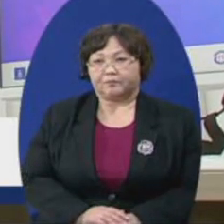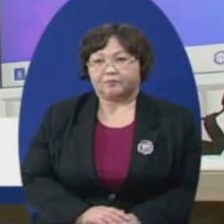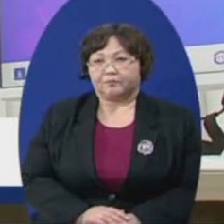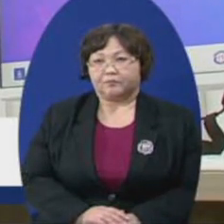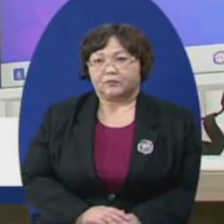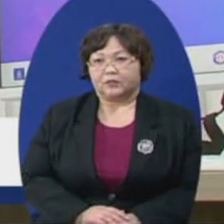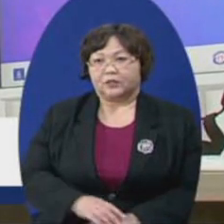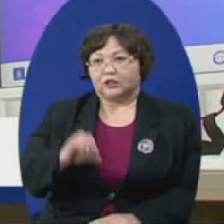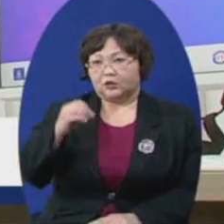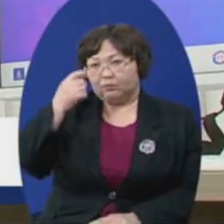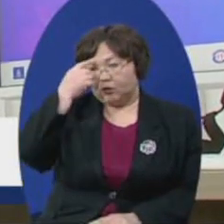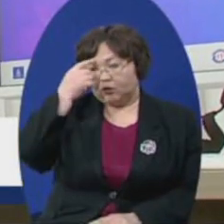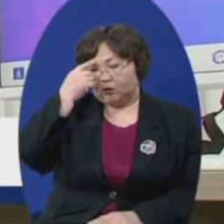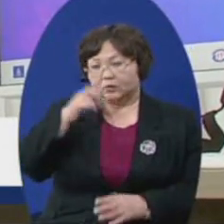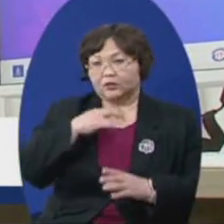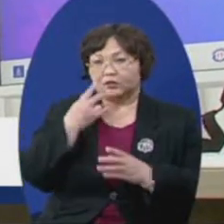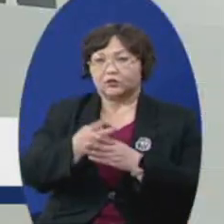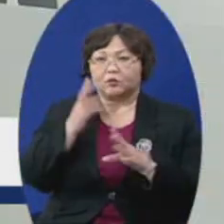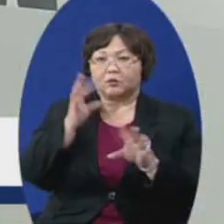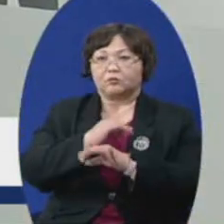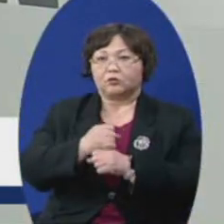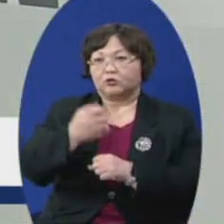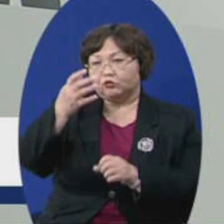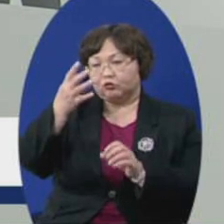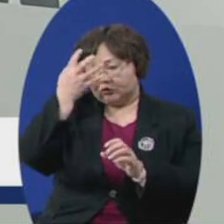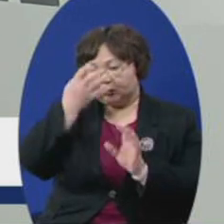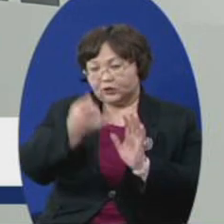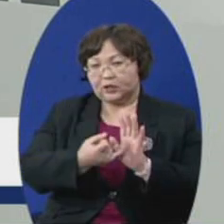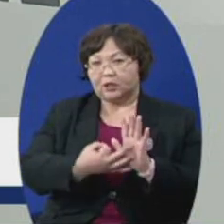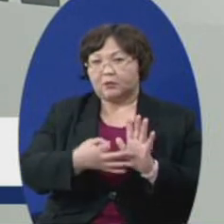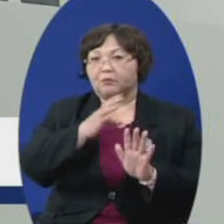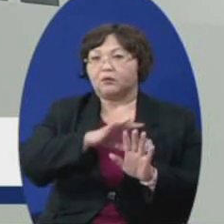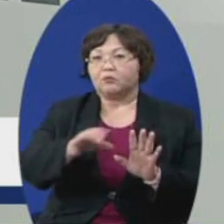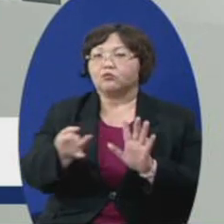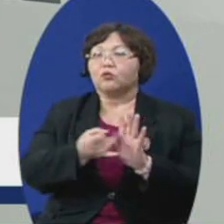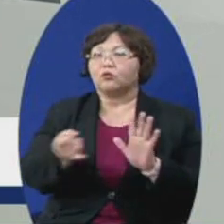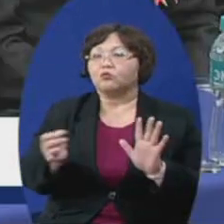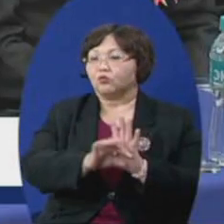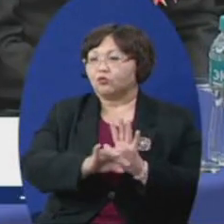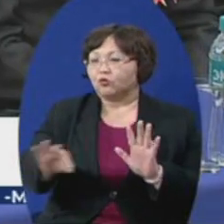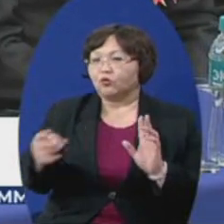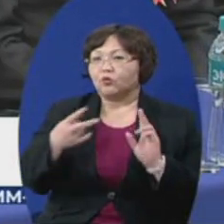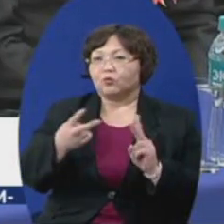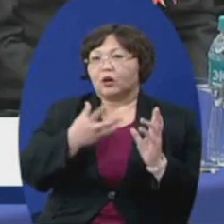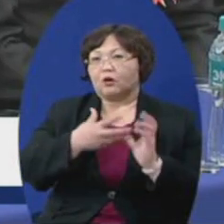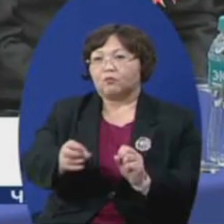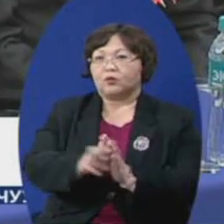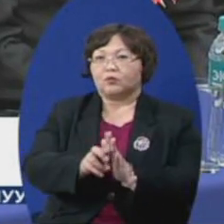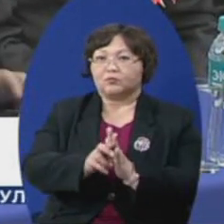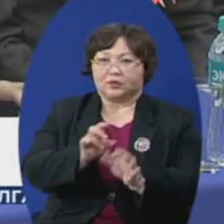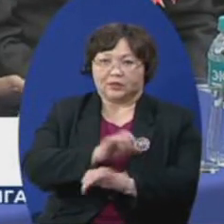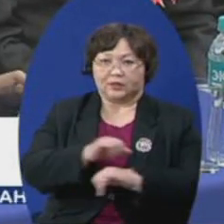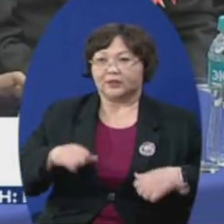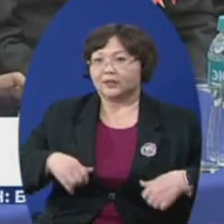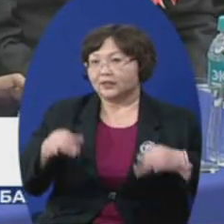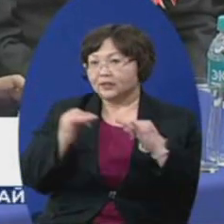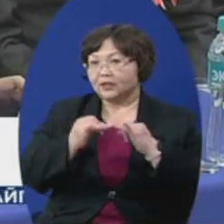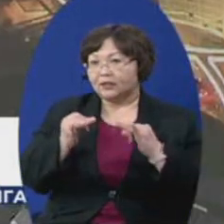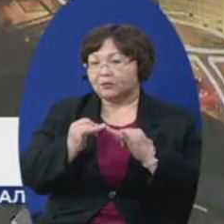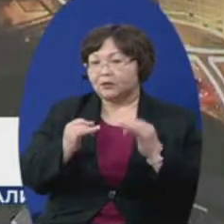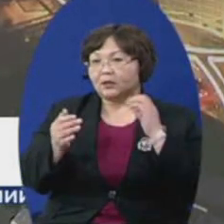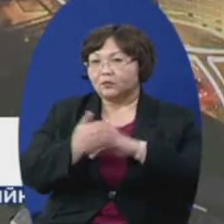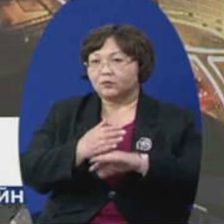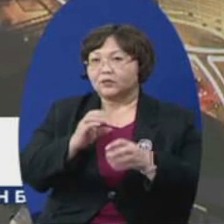Ийм Монголын нэгдсэн системээс төрийн 68 байгууллагын 700 орчим үйлчилгээг авах боломж бүрдсэн. Тиймээс иргэдэд цахим платформ